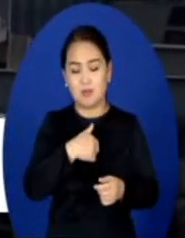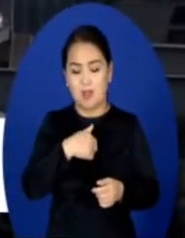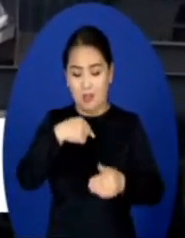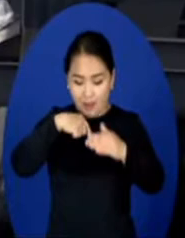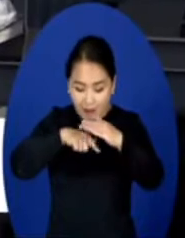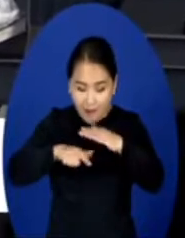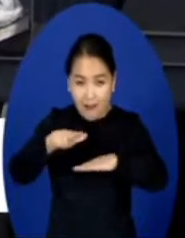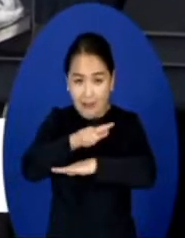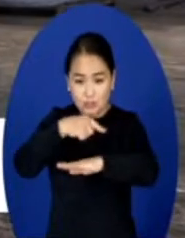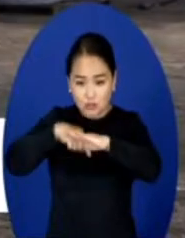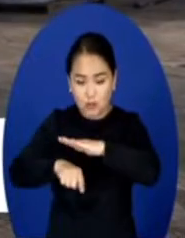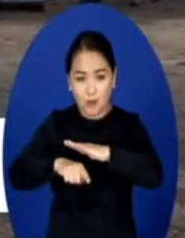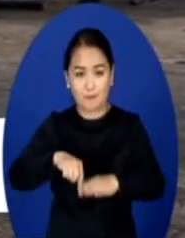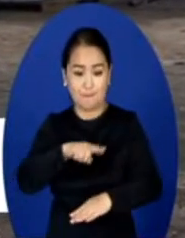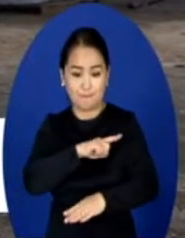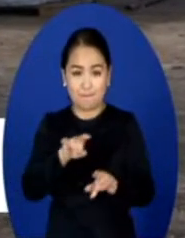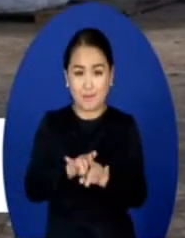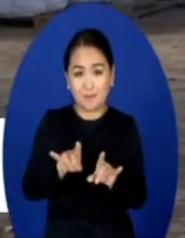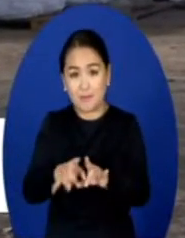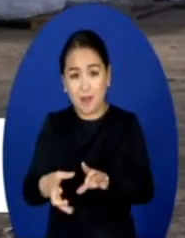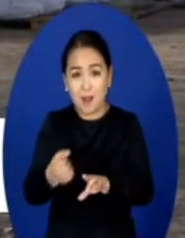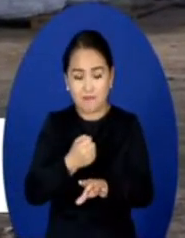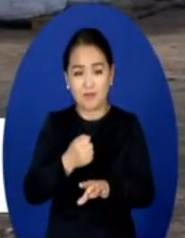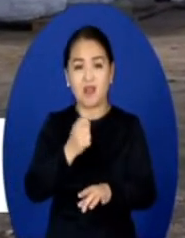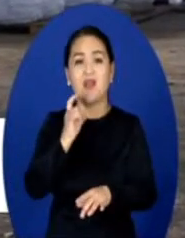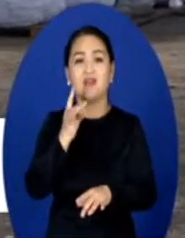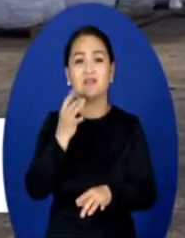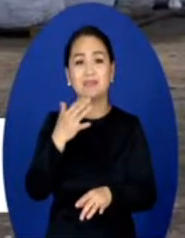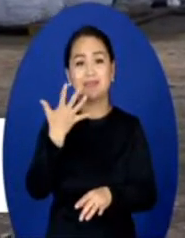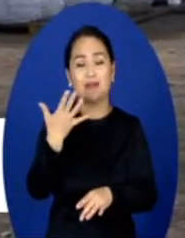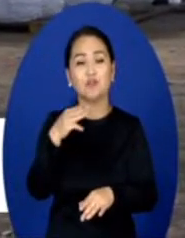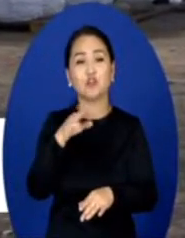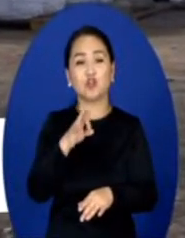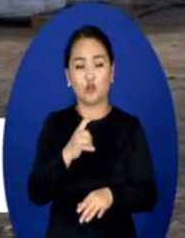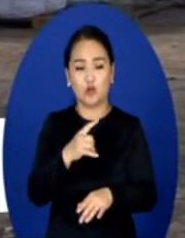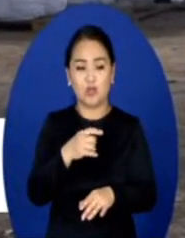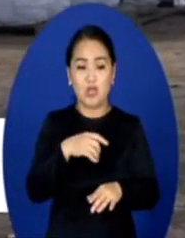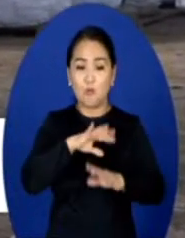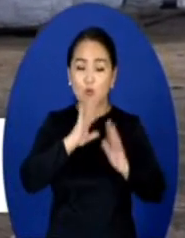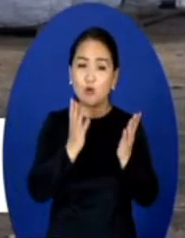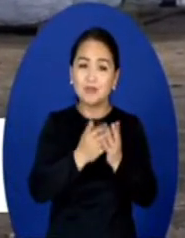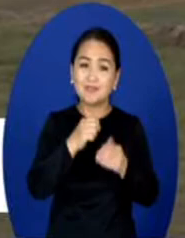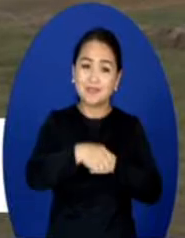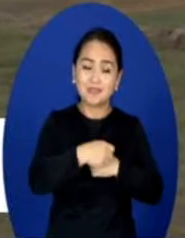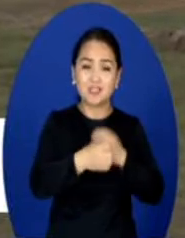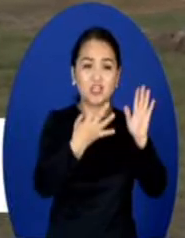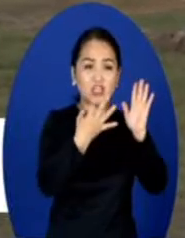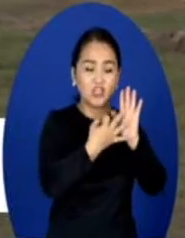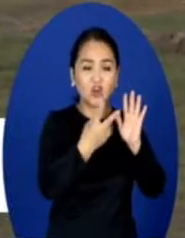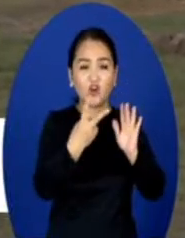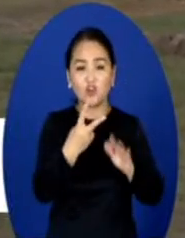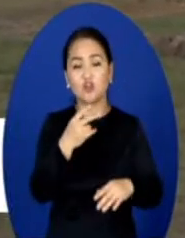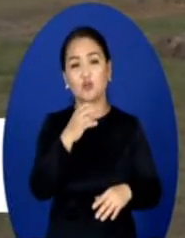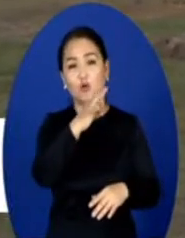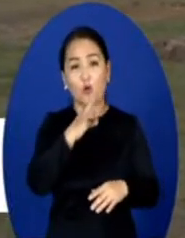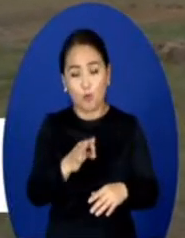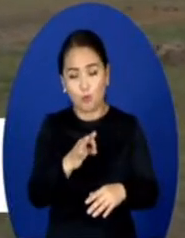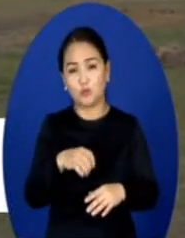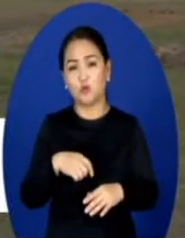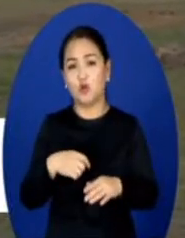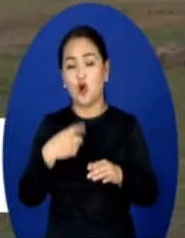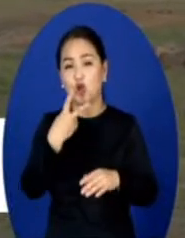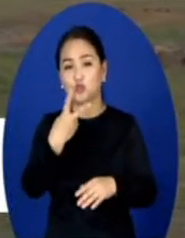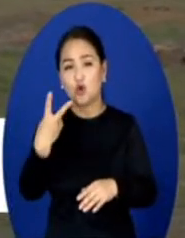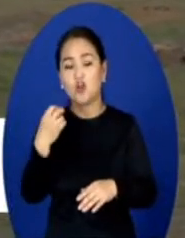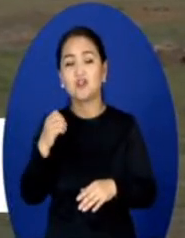баялгаас олсон мөнгөөр бүтээн босгож байна. Тодорхойлбол Эрдэнэс 5 толгой компани нийт зардлын 92% буюу 220 тэрбум төгрөг зарцуулж